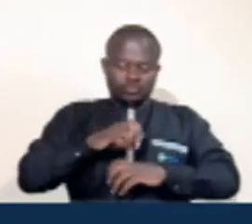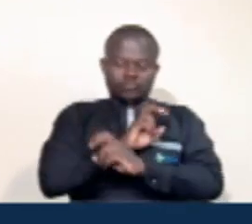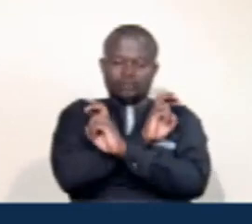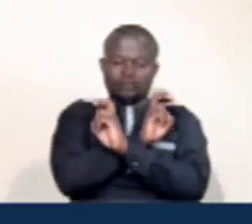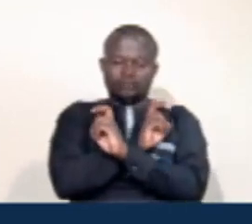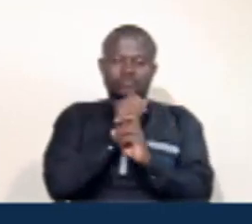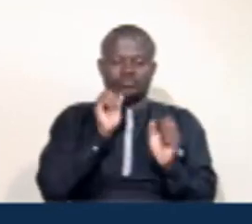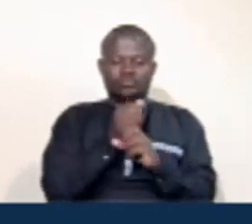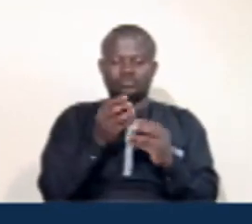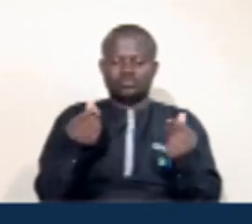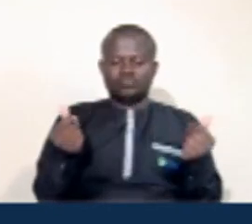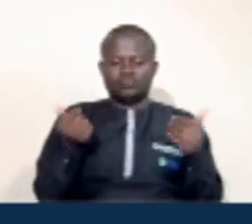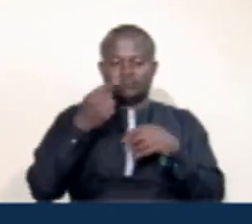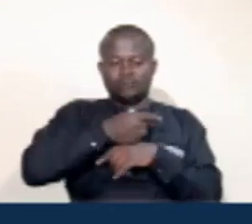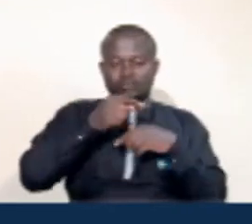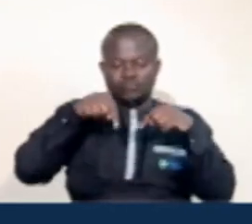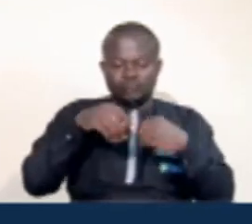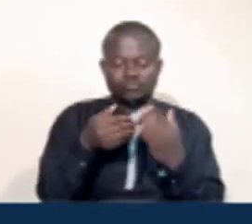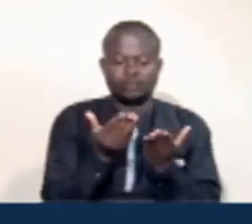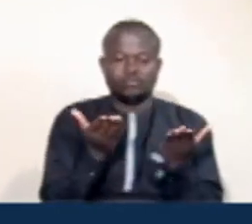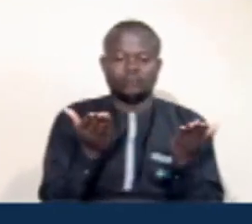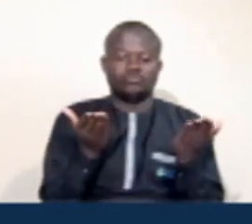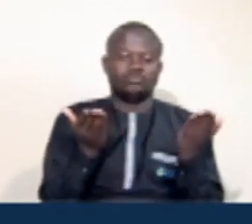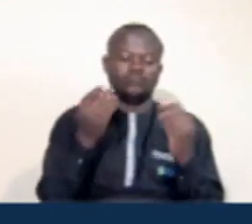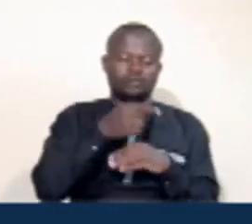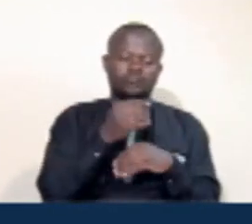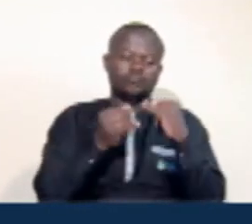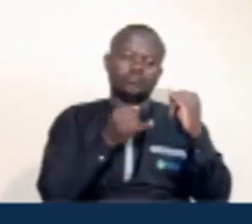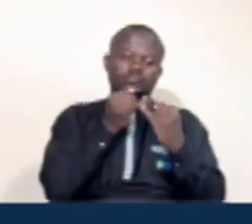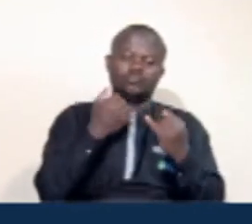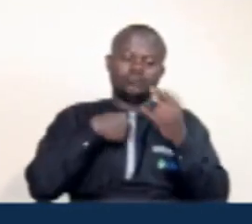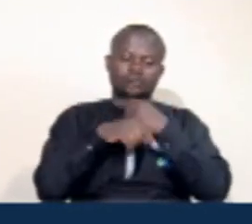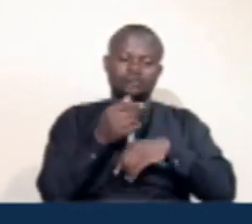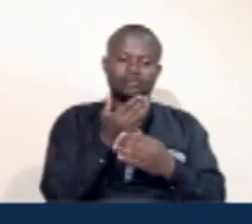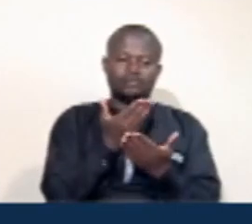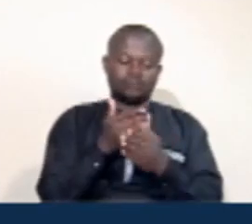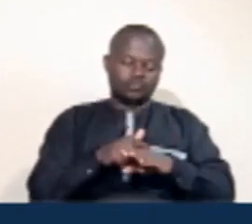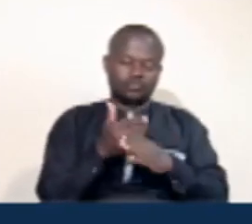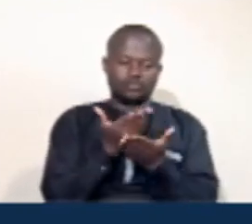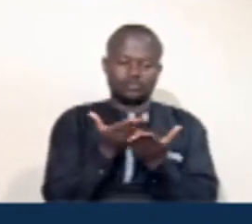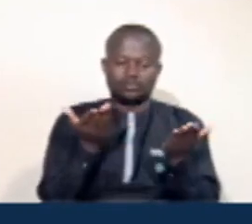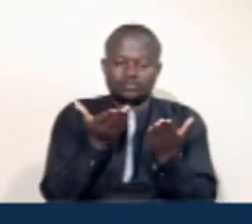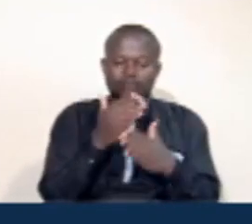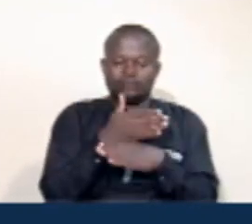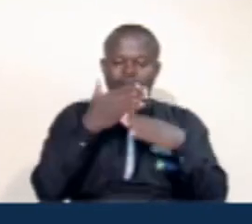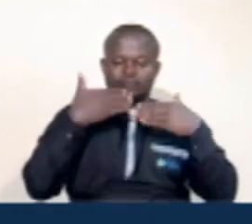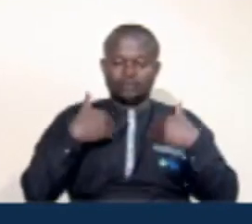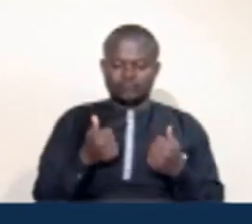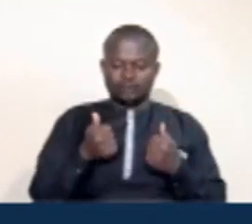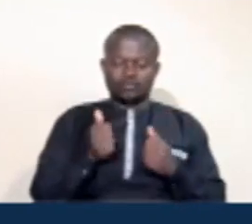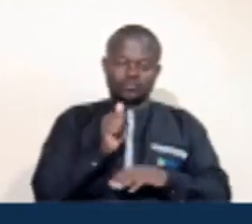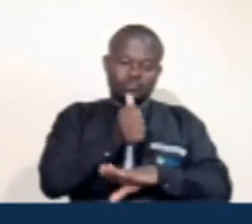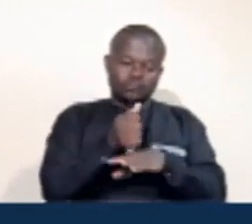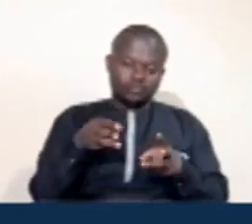itabasha gukira uyu munsi rero kuri uyu munsi mpuzamahanga bafite ubumuga bw'uruhu icyo dusaba nuko ministeri y'ubuzima